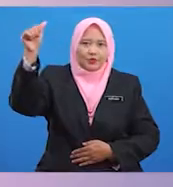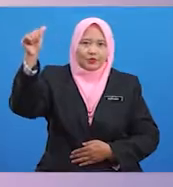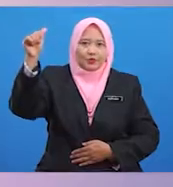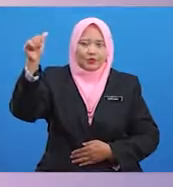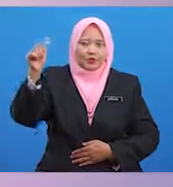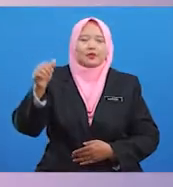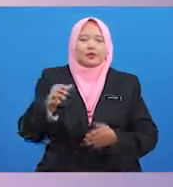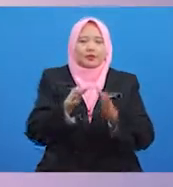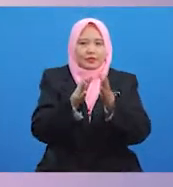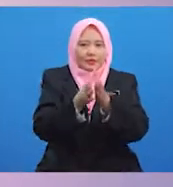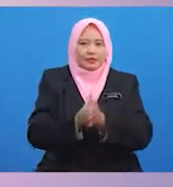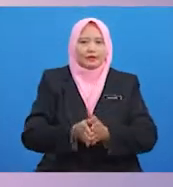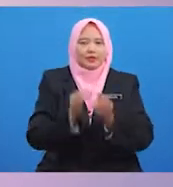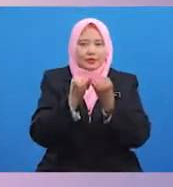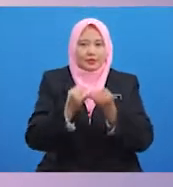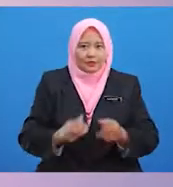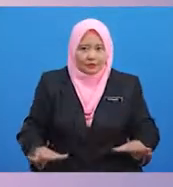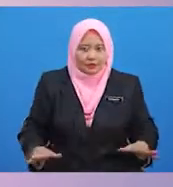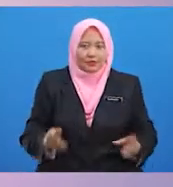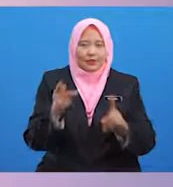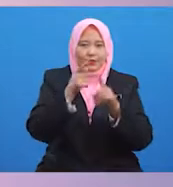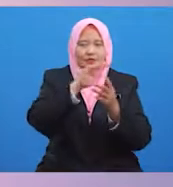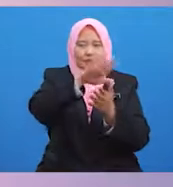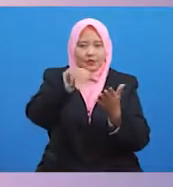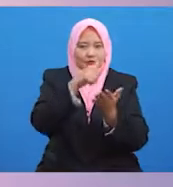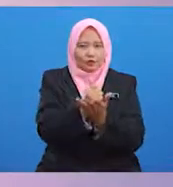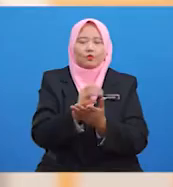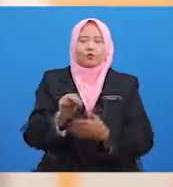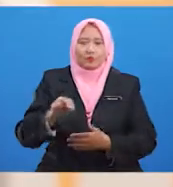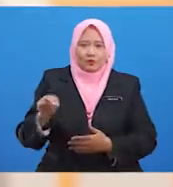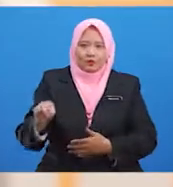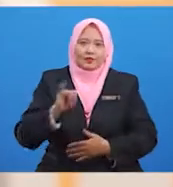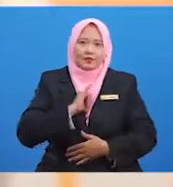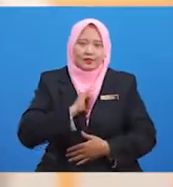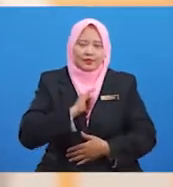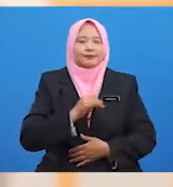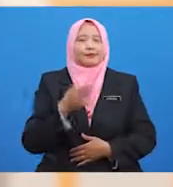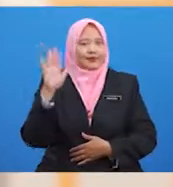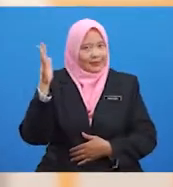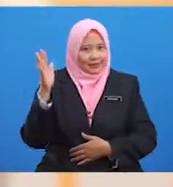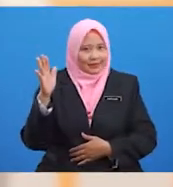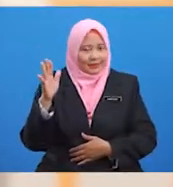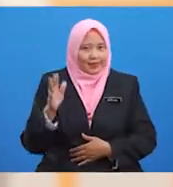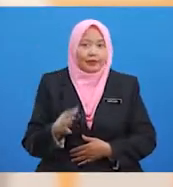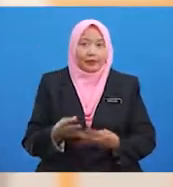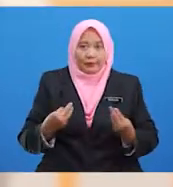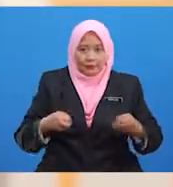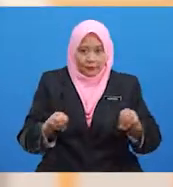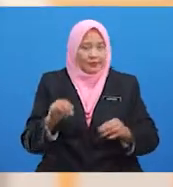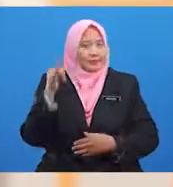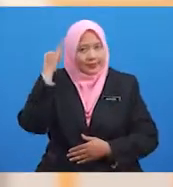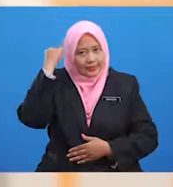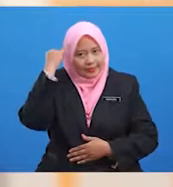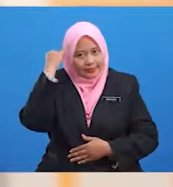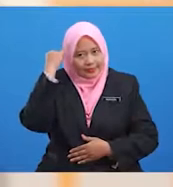Assalamualaikum, selamat sejahtera kepada semua anak murid saya. Hai murid-murid, masih ingatkah murid-murid